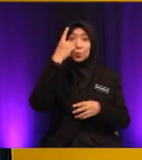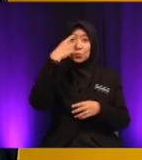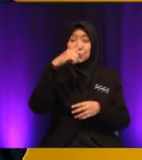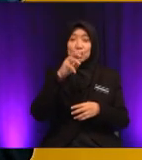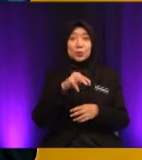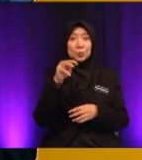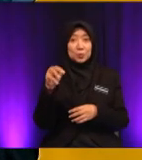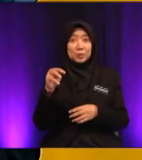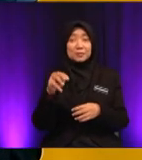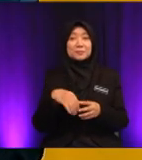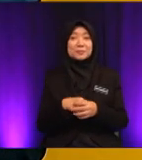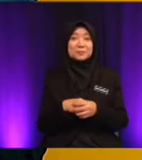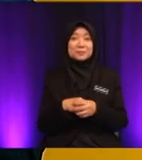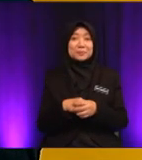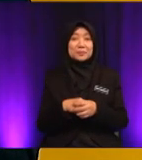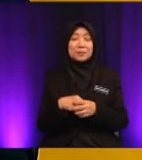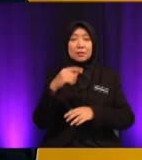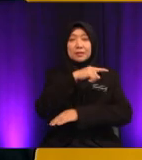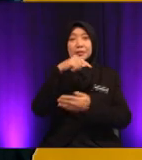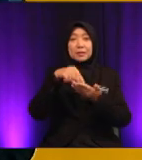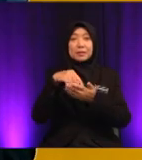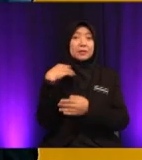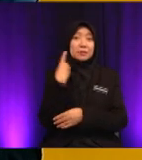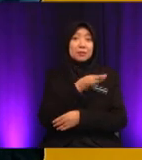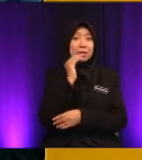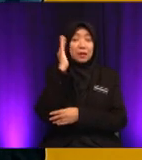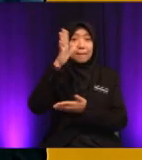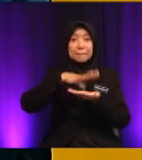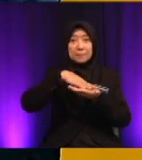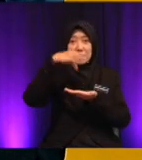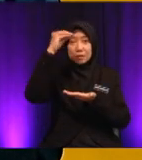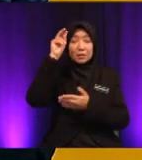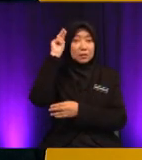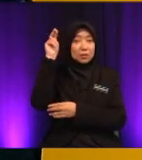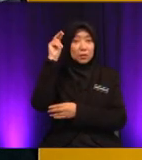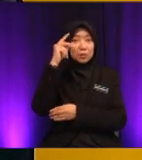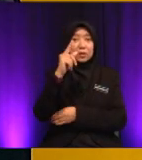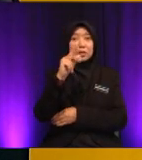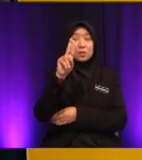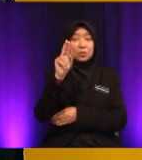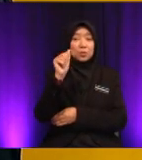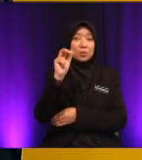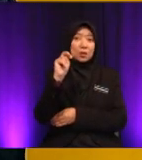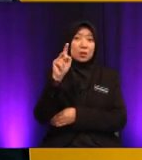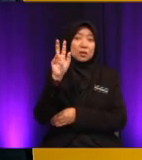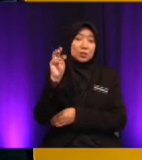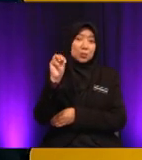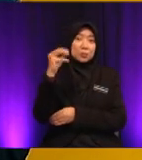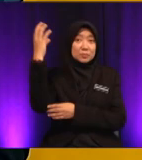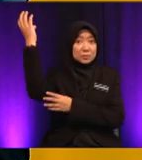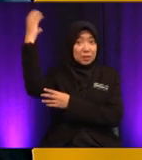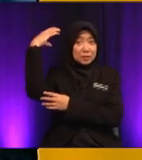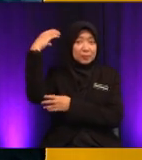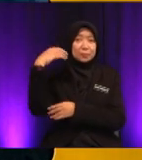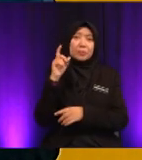hari ini kita akan masuk teori Quantum cahaya Oke dimana kita akan bila kita masuk teori Quantum cahaya